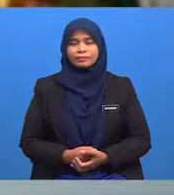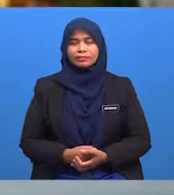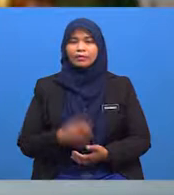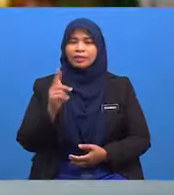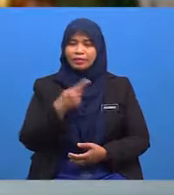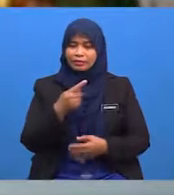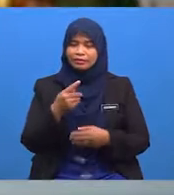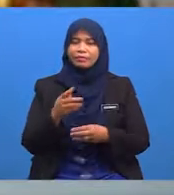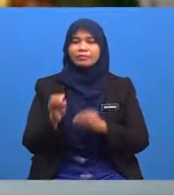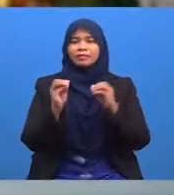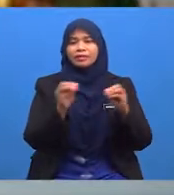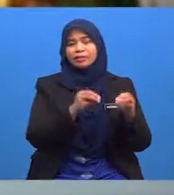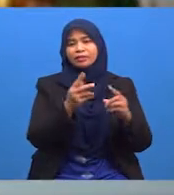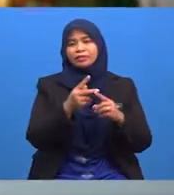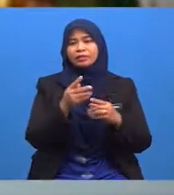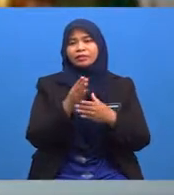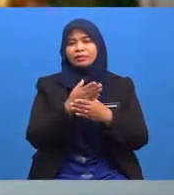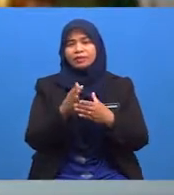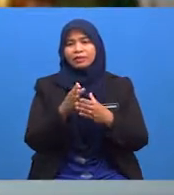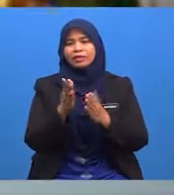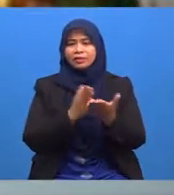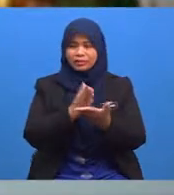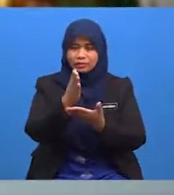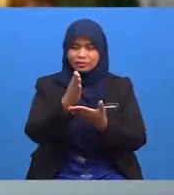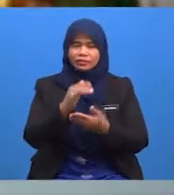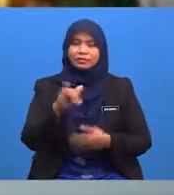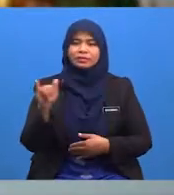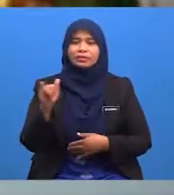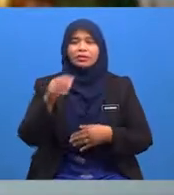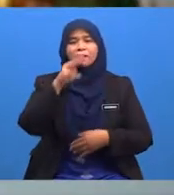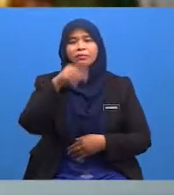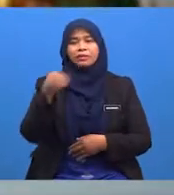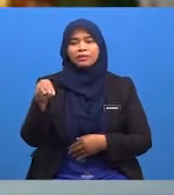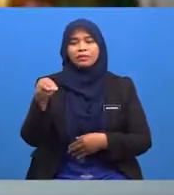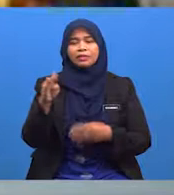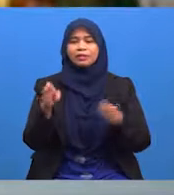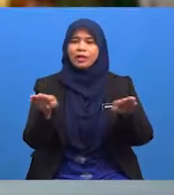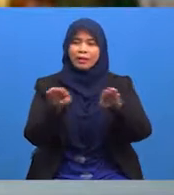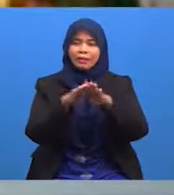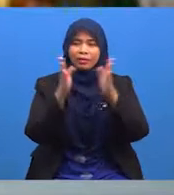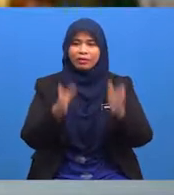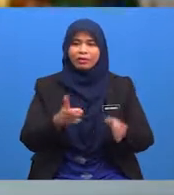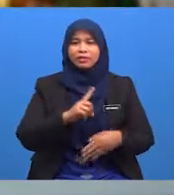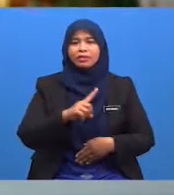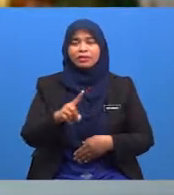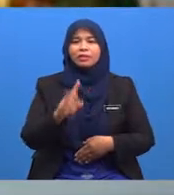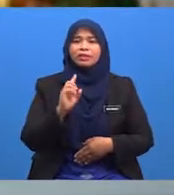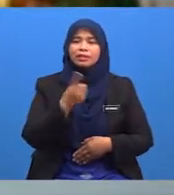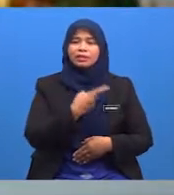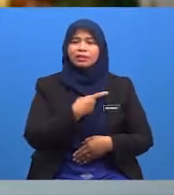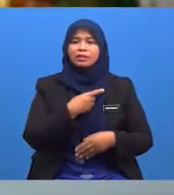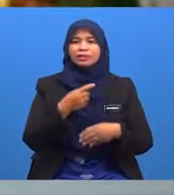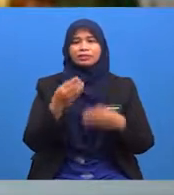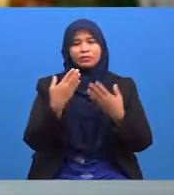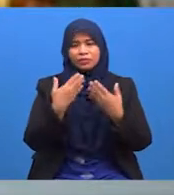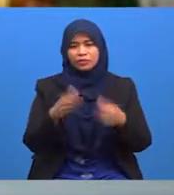Kita beralih kepada subtopik seterusnya. Murid-murid, sebagai orang Islam, kita telah sedia